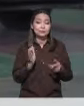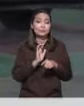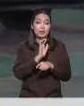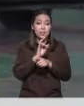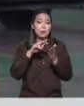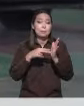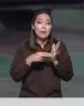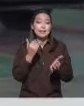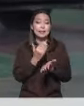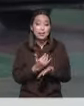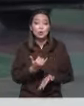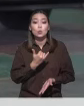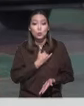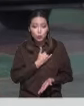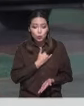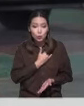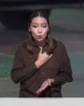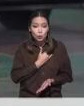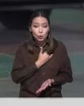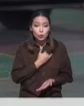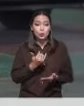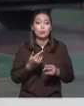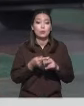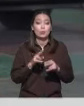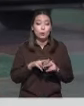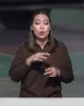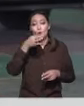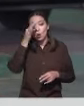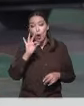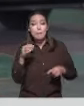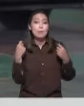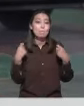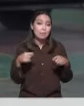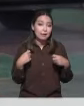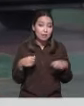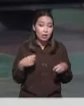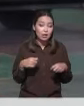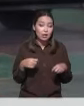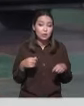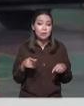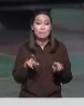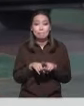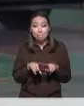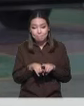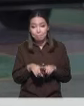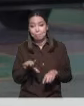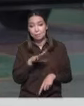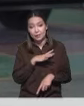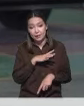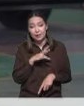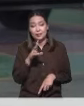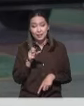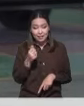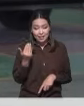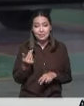есть. У нас до известных событий у нас был опыт продажи, уже даже готовые продажи были на российский